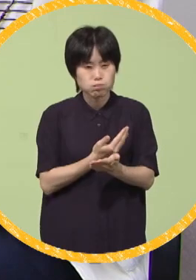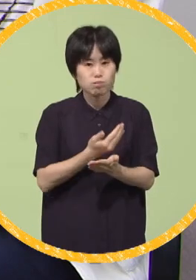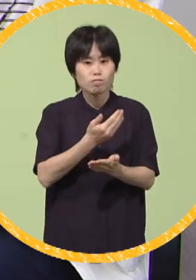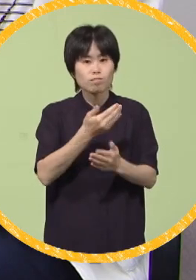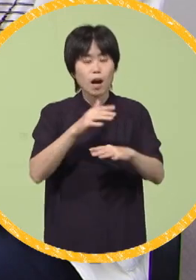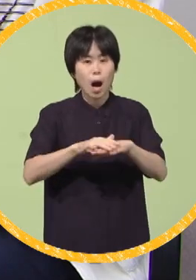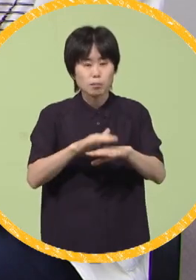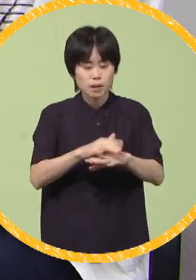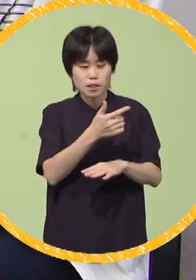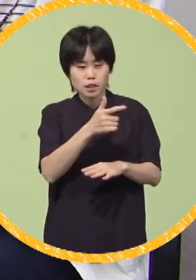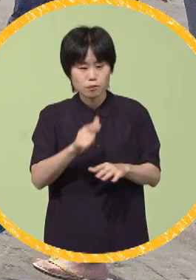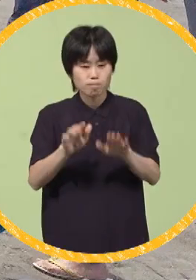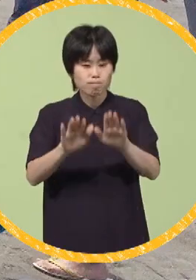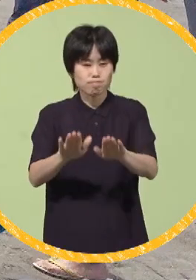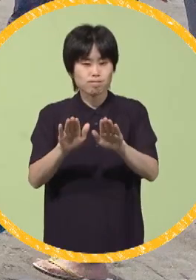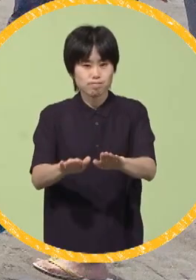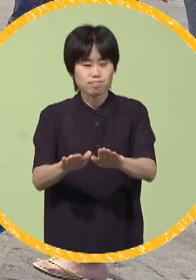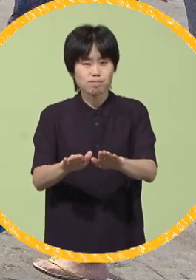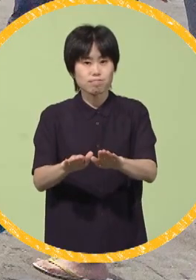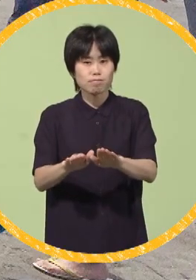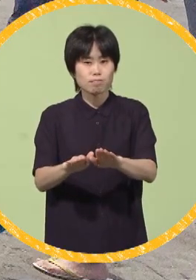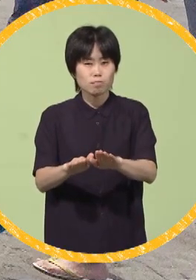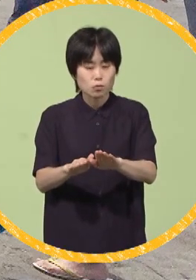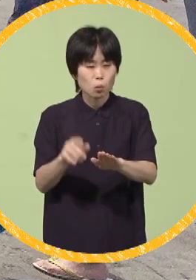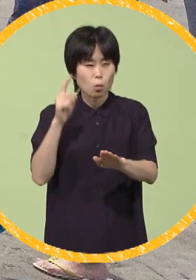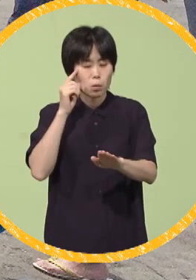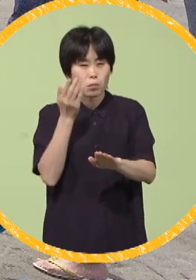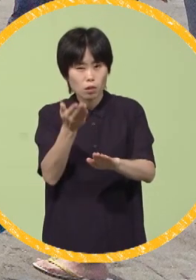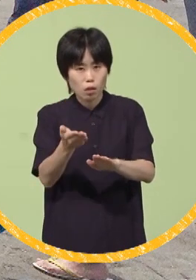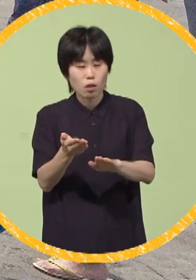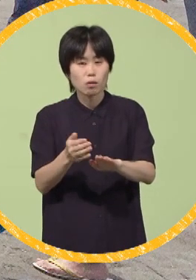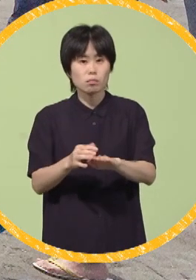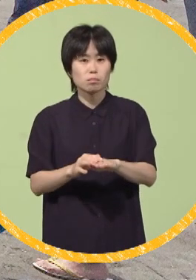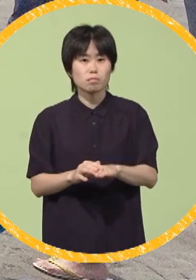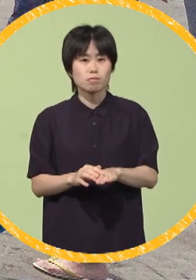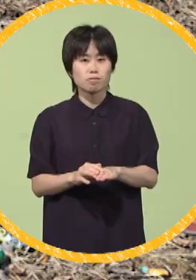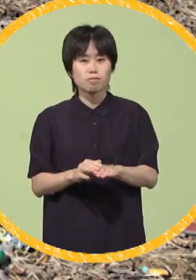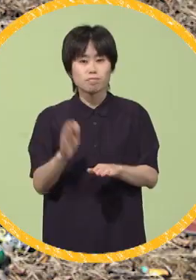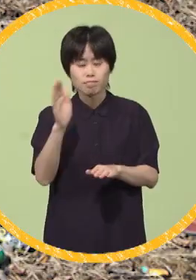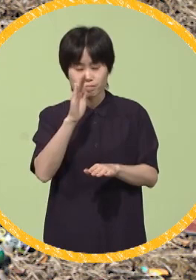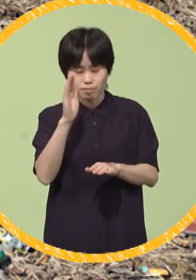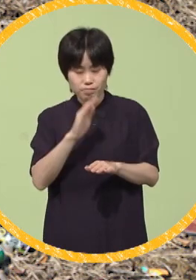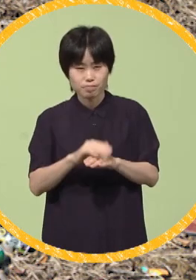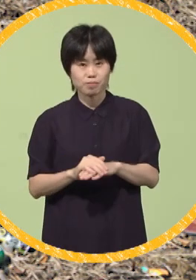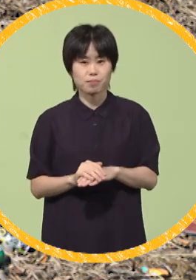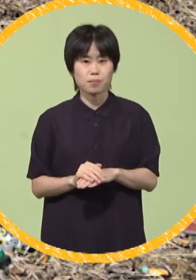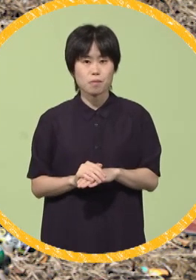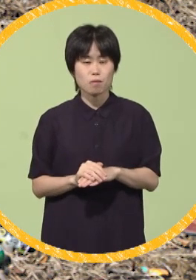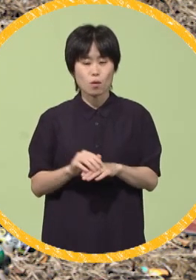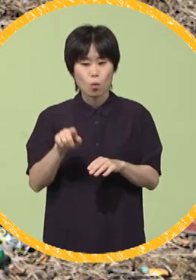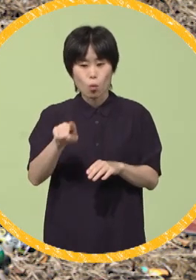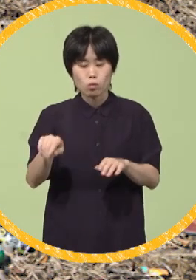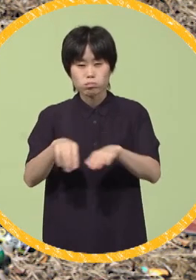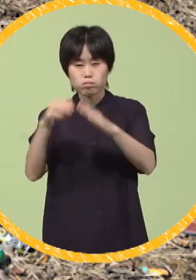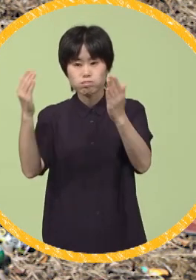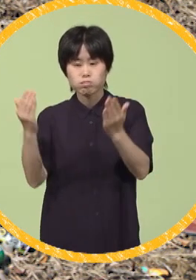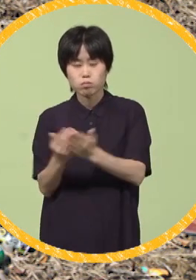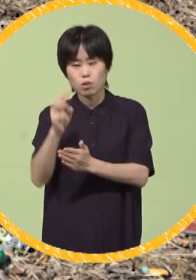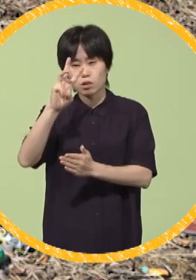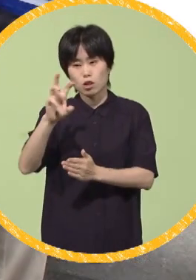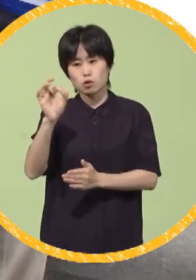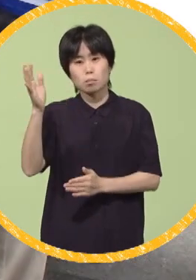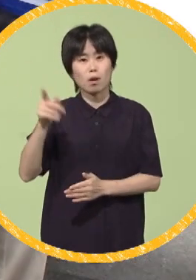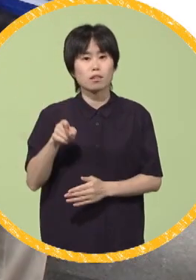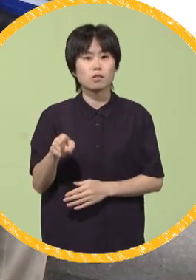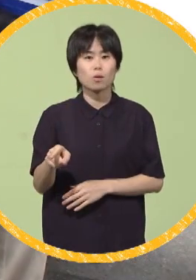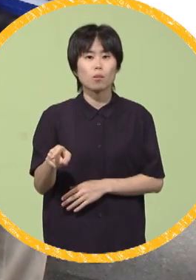キューの網やコンロをそのまま置いていく、うん、そういったゴミももちろんあるんですけれど、 それがメインじゃないんですか。 はい、それは全体の約3割なんです。